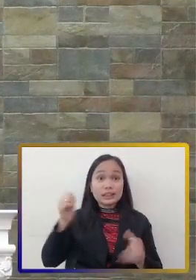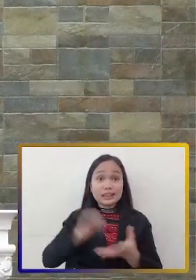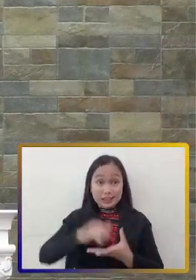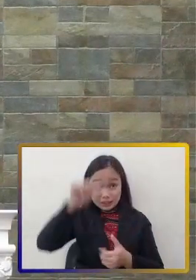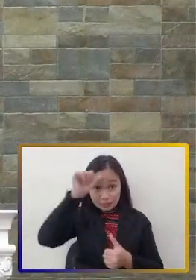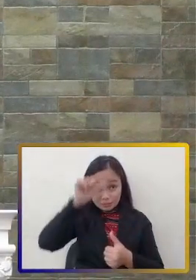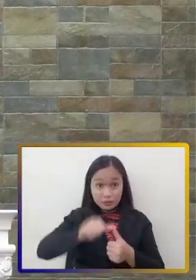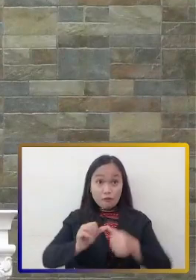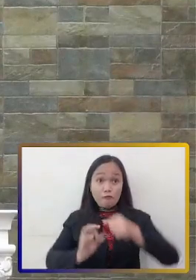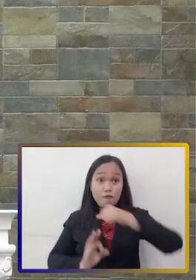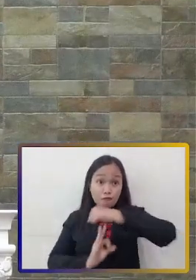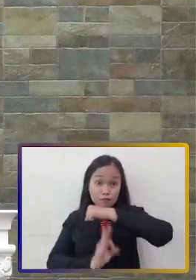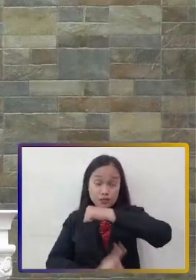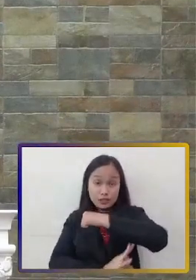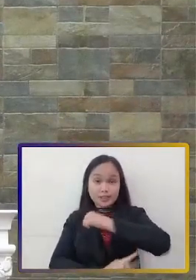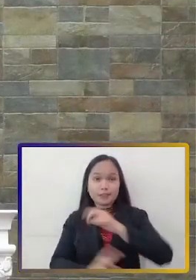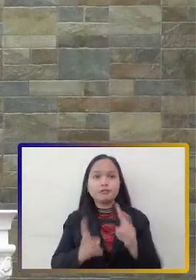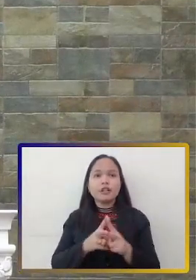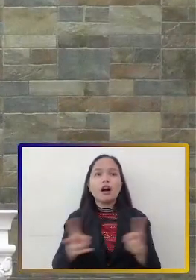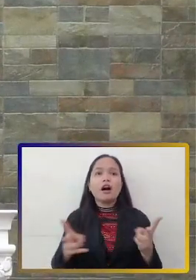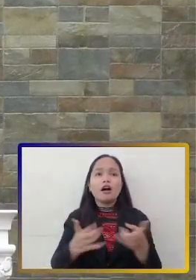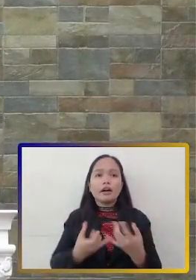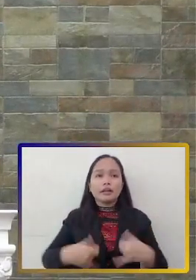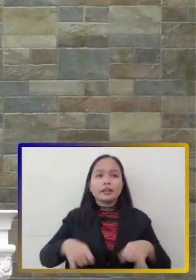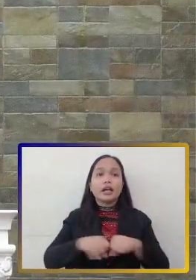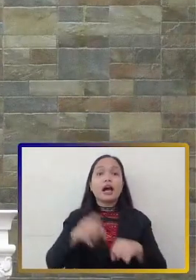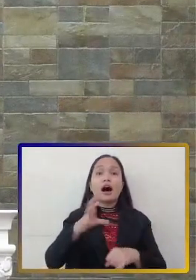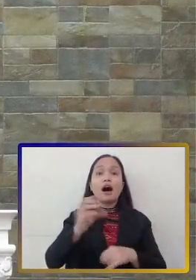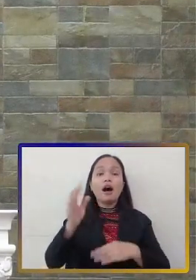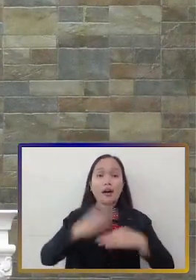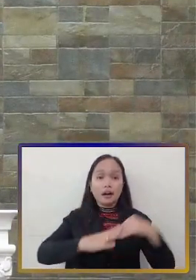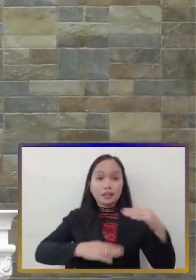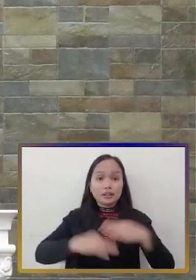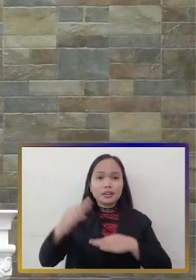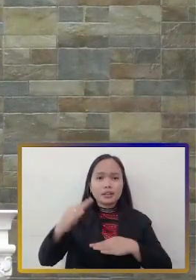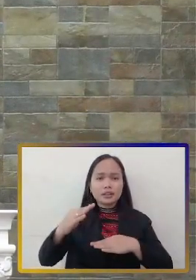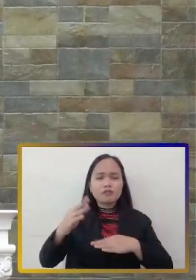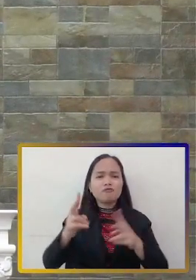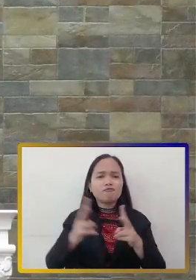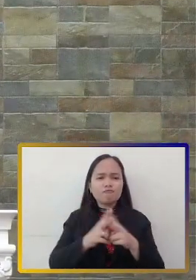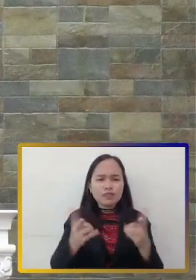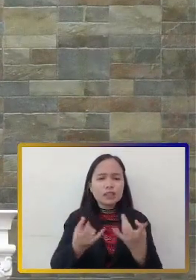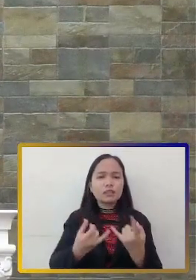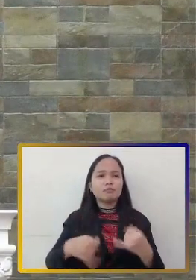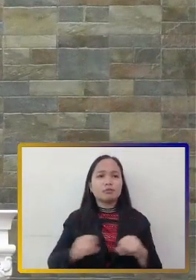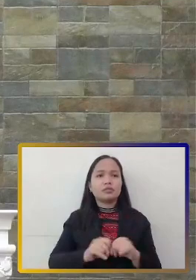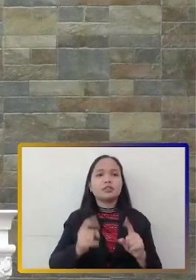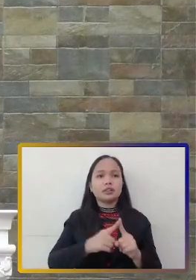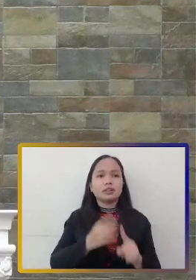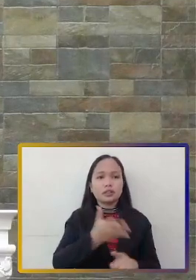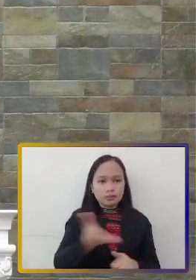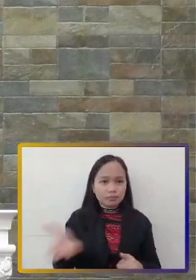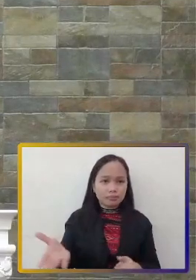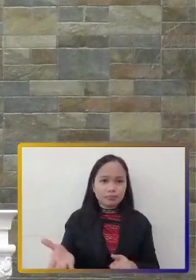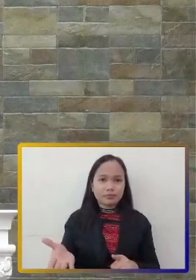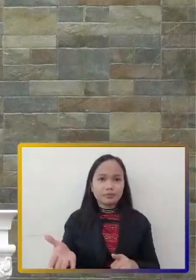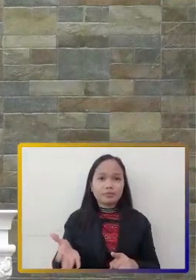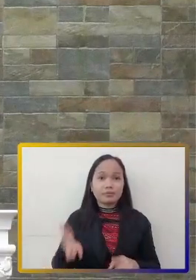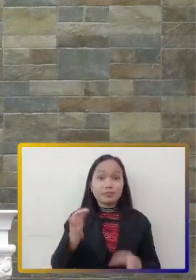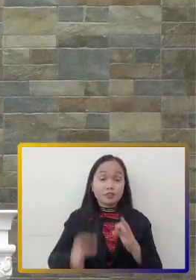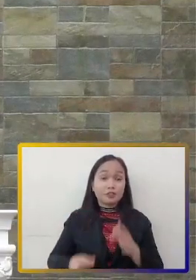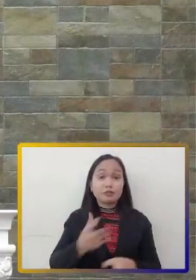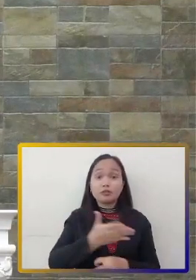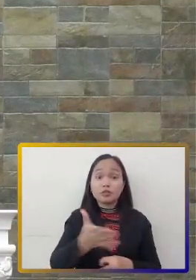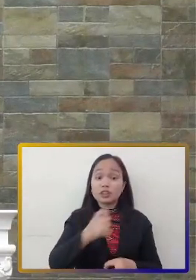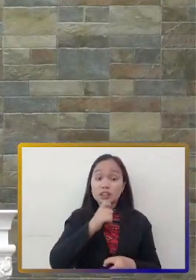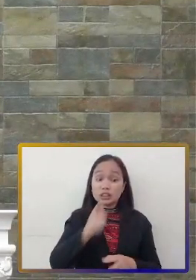important, and building in that foundation is important too. Kapag hindi ka dyan nagtayo